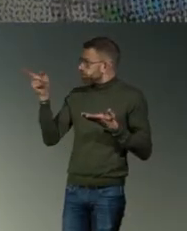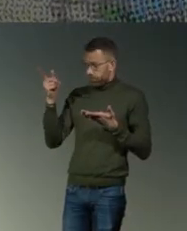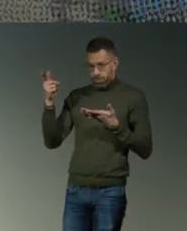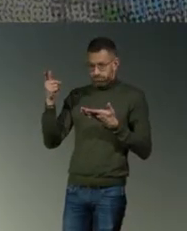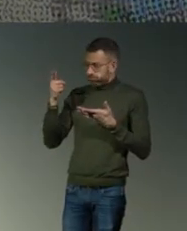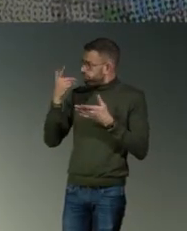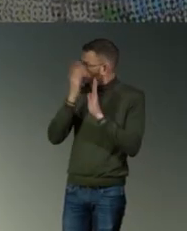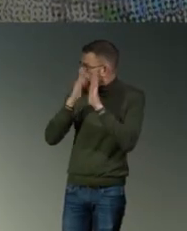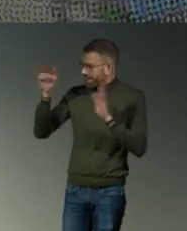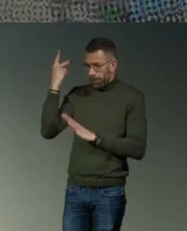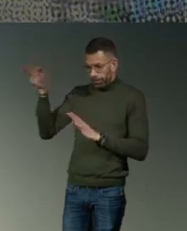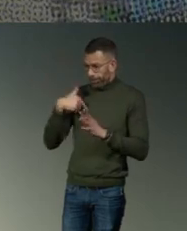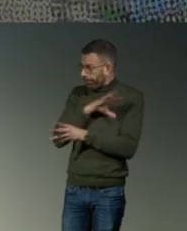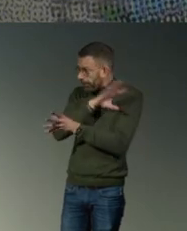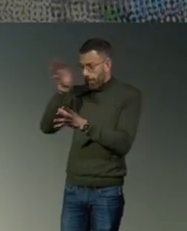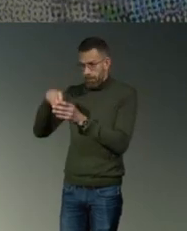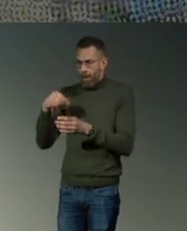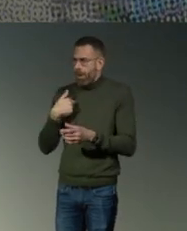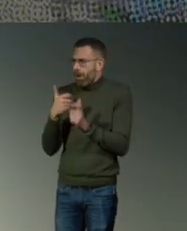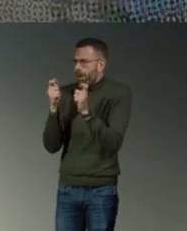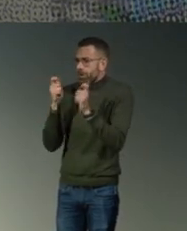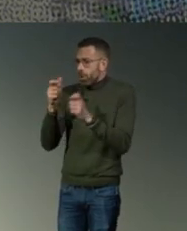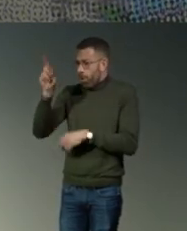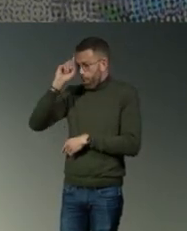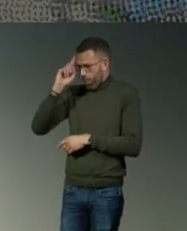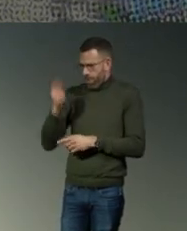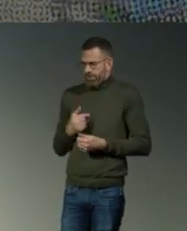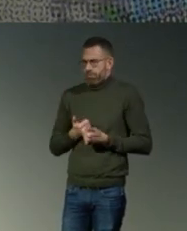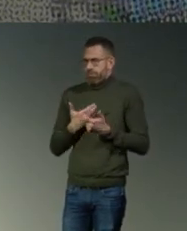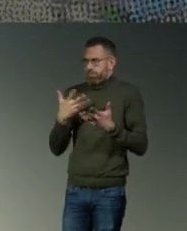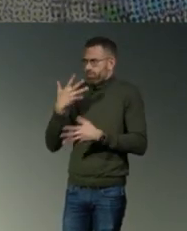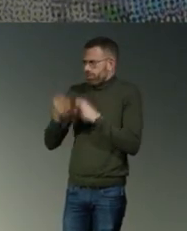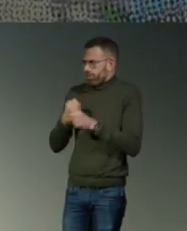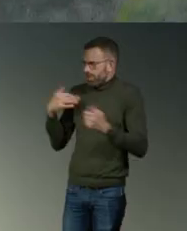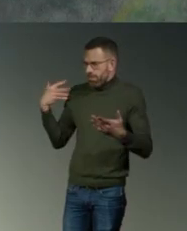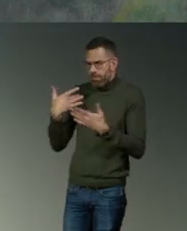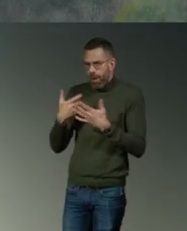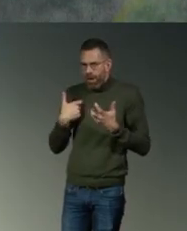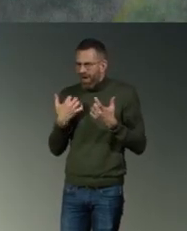collection, c'était pour moi inespéré parce que ça faisait très longtemps que j'attendais une occasion de pouvoir